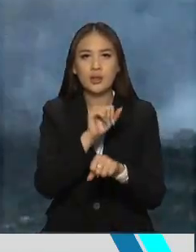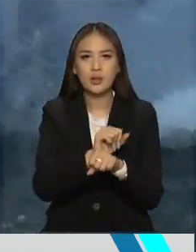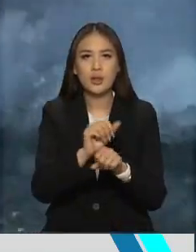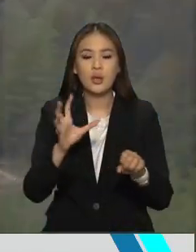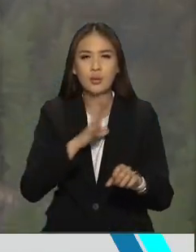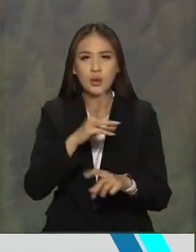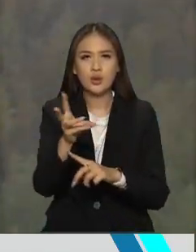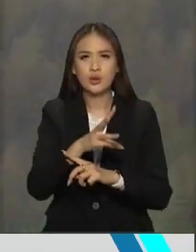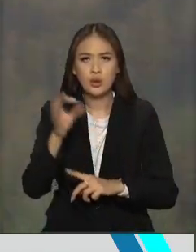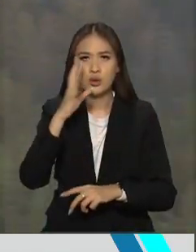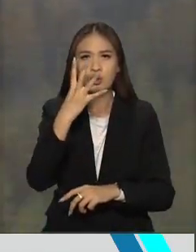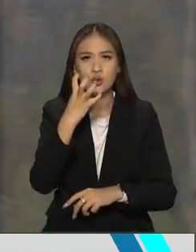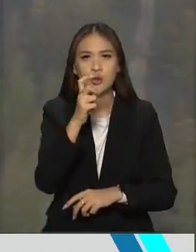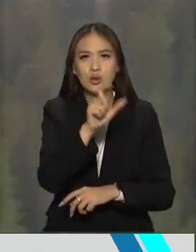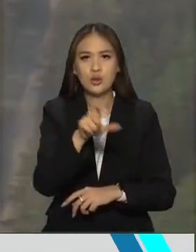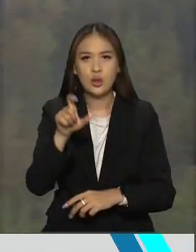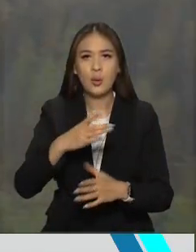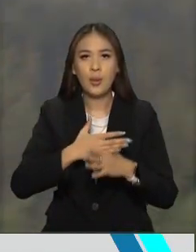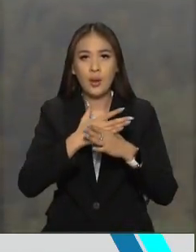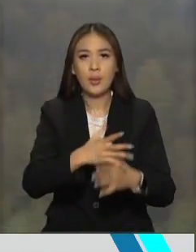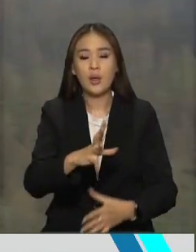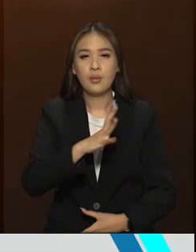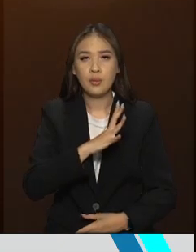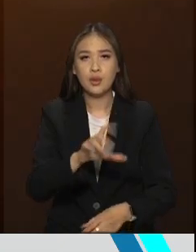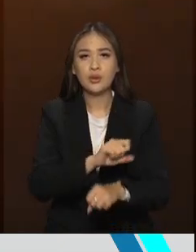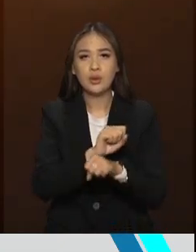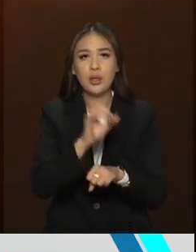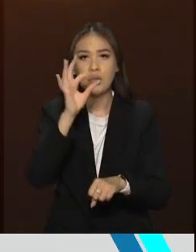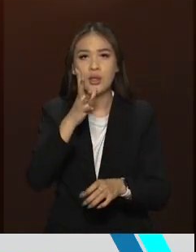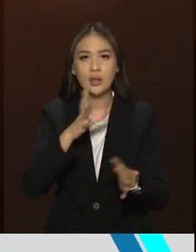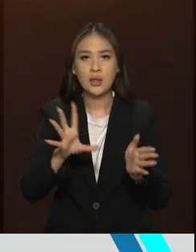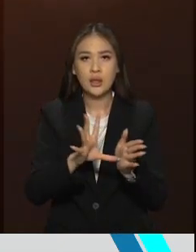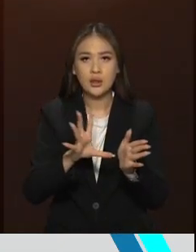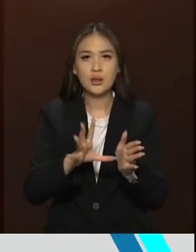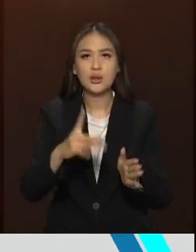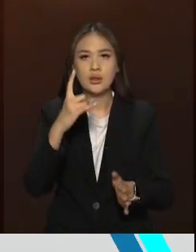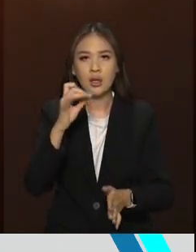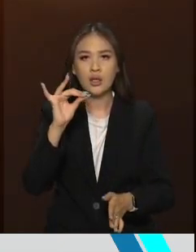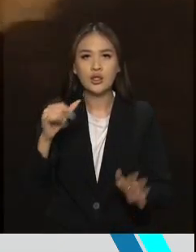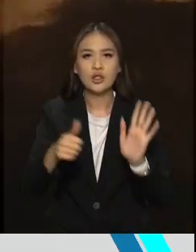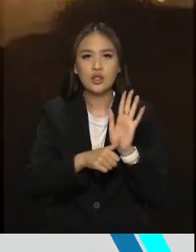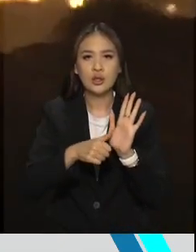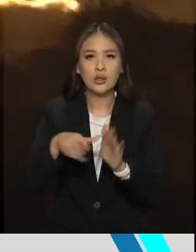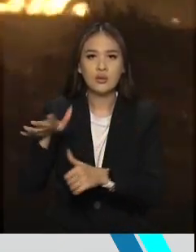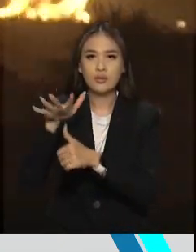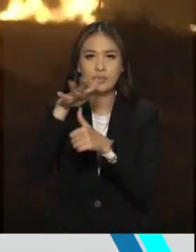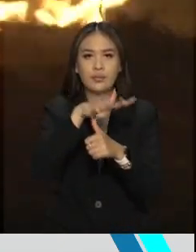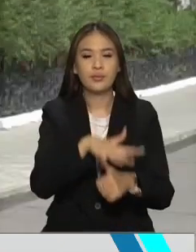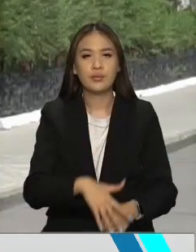задействованы около 400 человек более 100 единиц техники и шесть воздушных судов